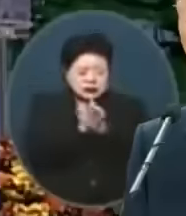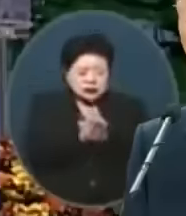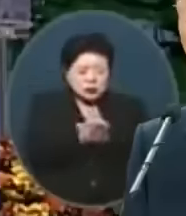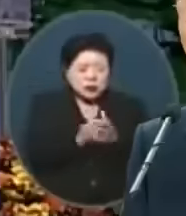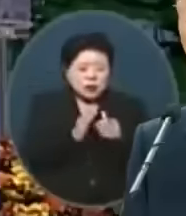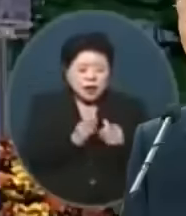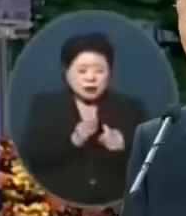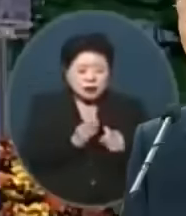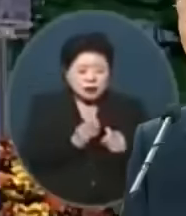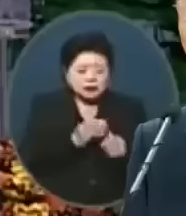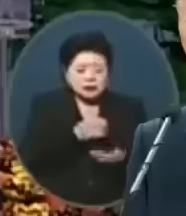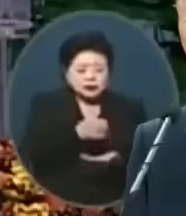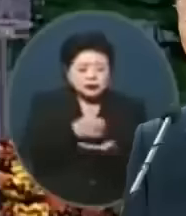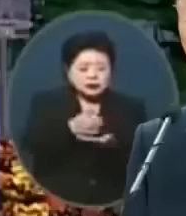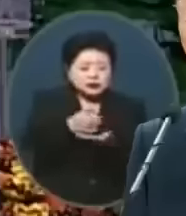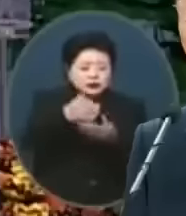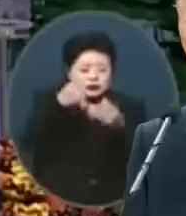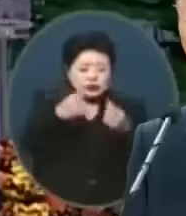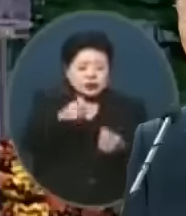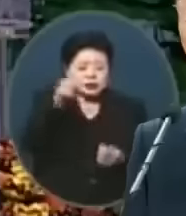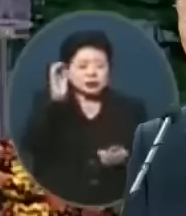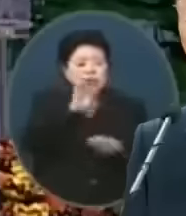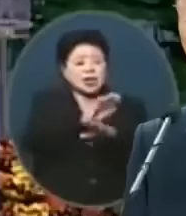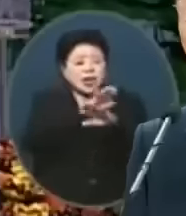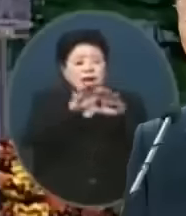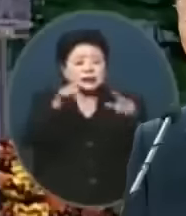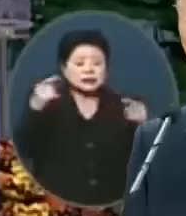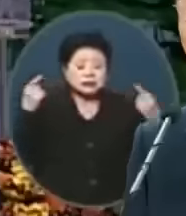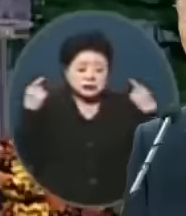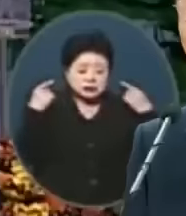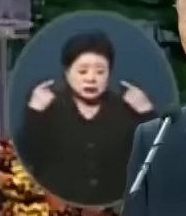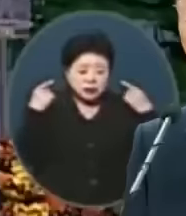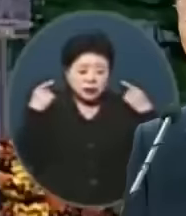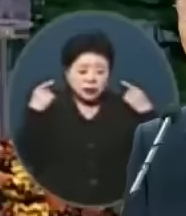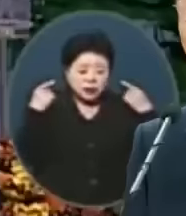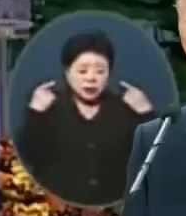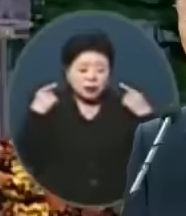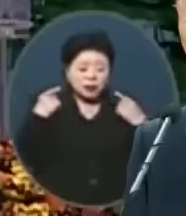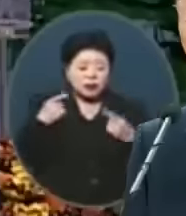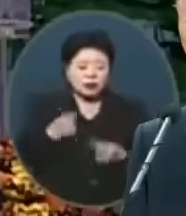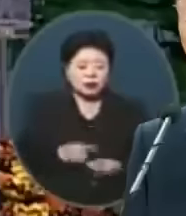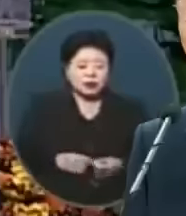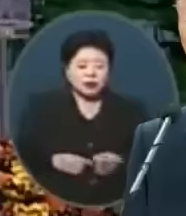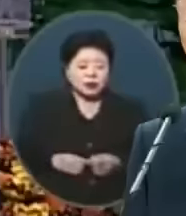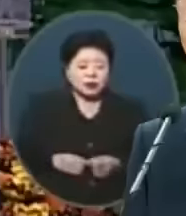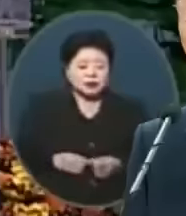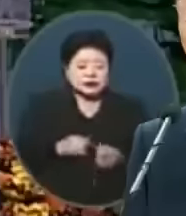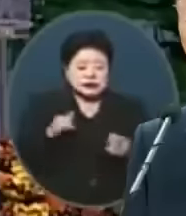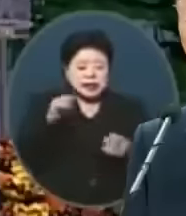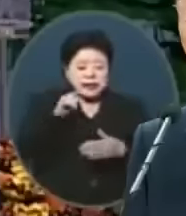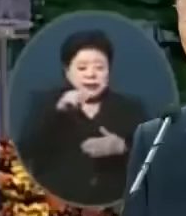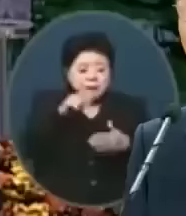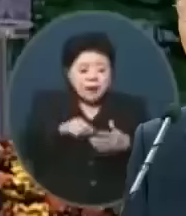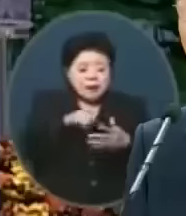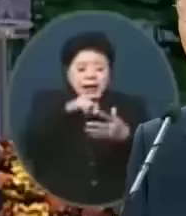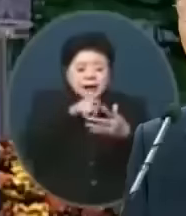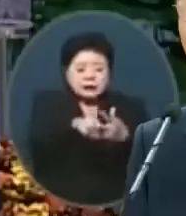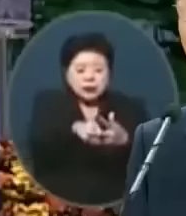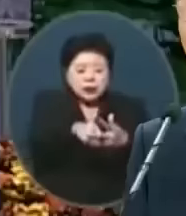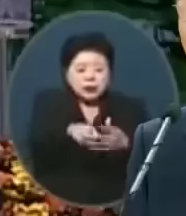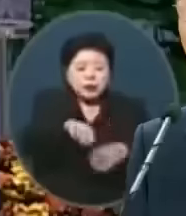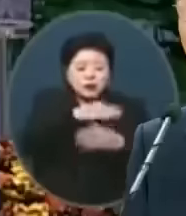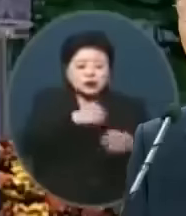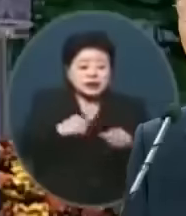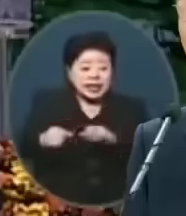무슨 간구를 하거든 주는 계신 곳 하늘에서 들으시며 사유하시되 각 사람의 마음을 아시오니 그의